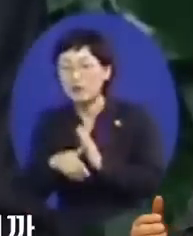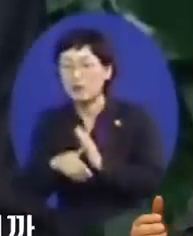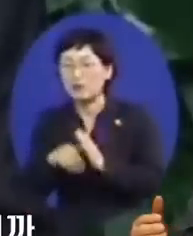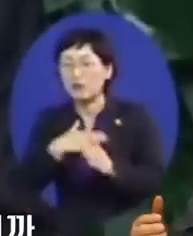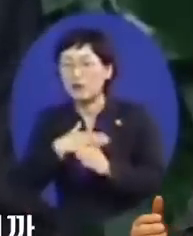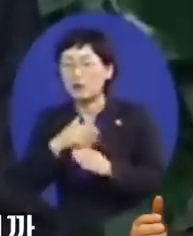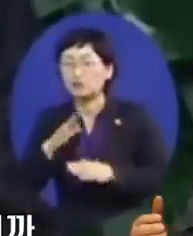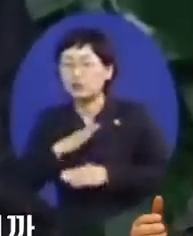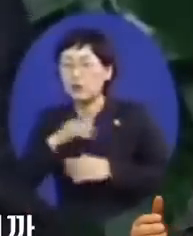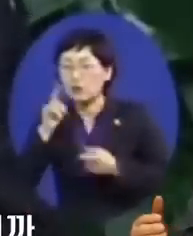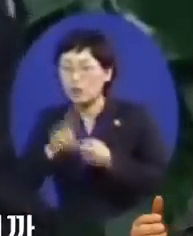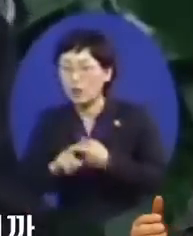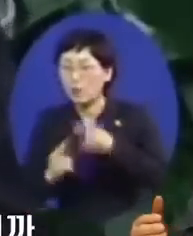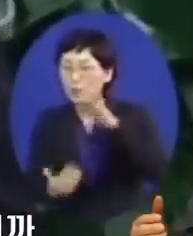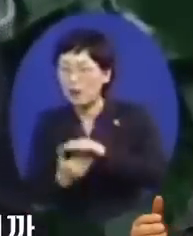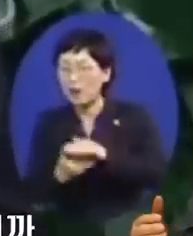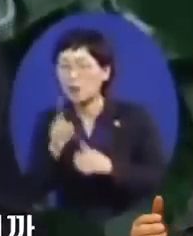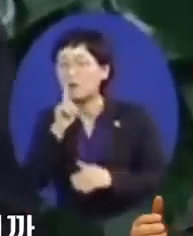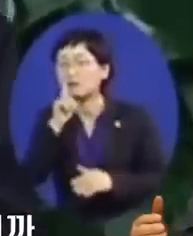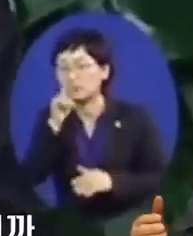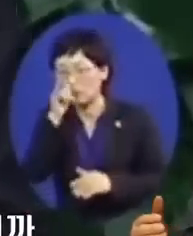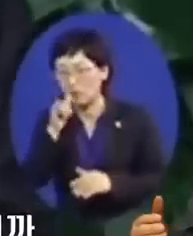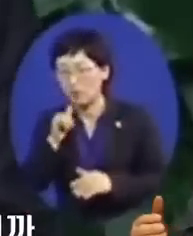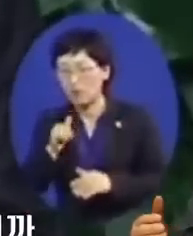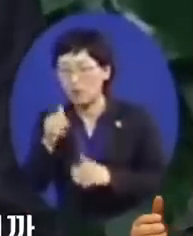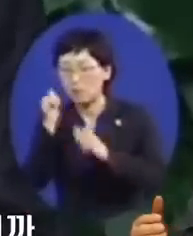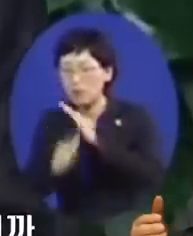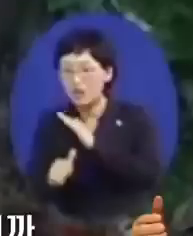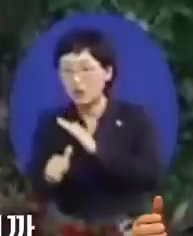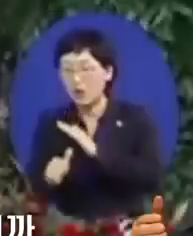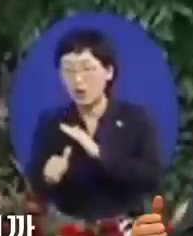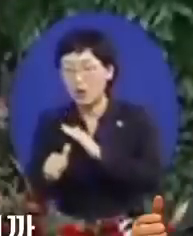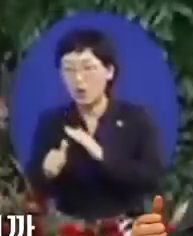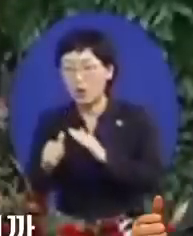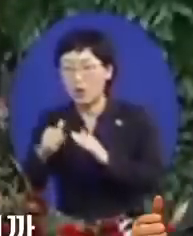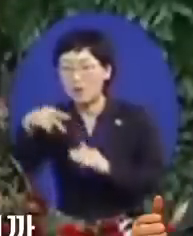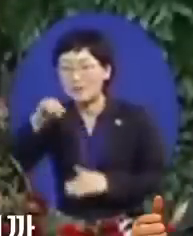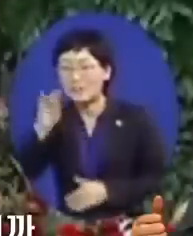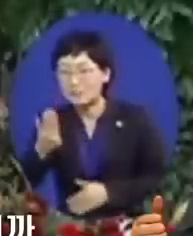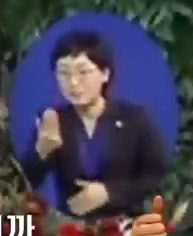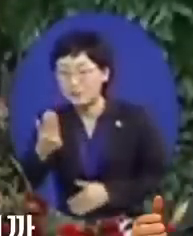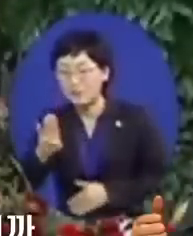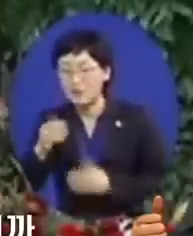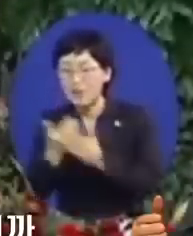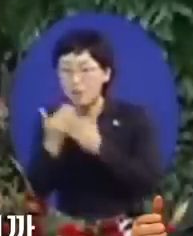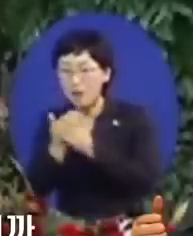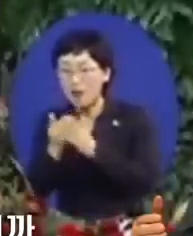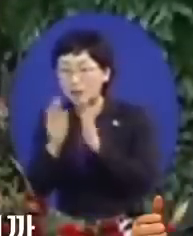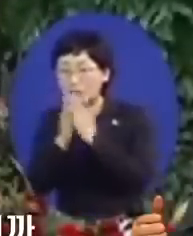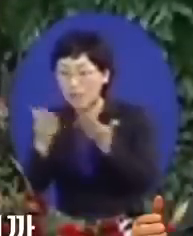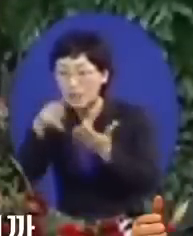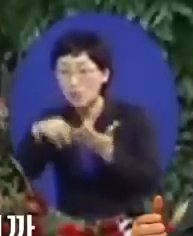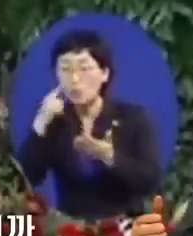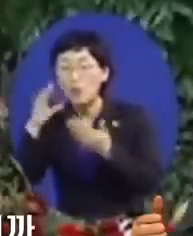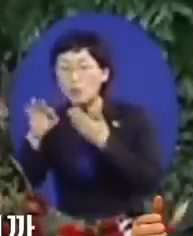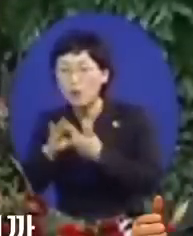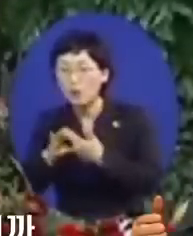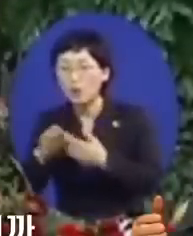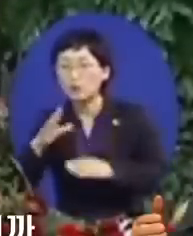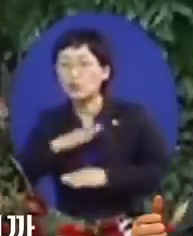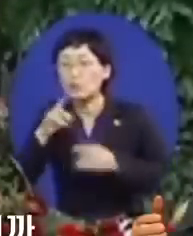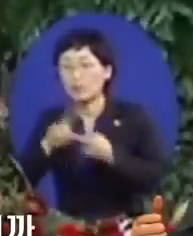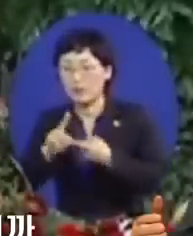했습니다. 크리스천 비즈니스맨의 리더십 개발이라는 책을 보면 두려움이 우리에게 미치는 악영향을 네 가지로 정리해